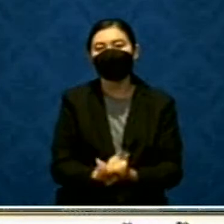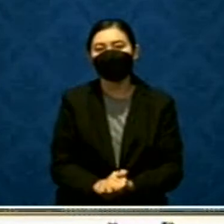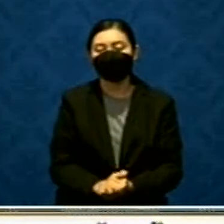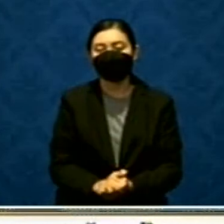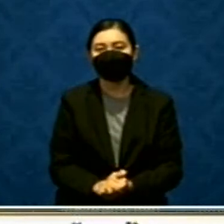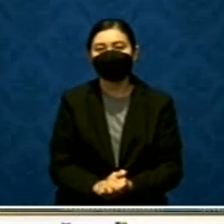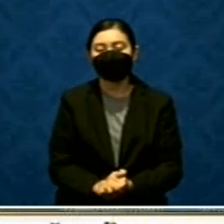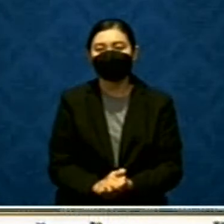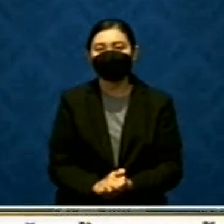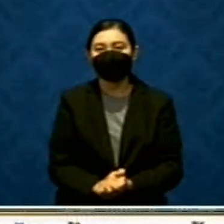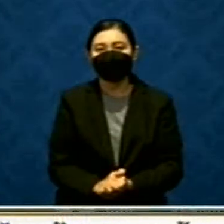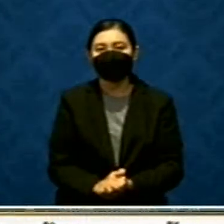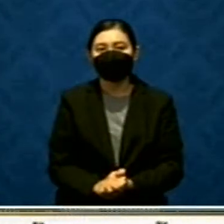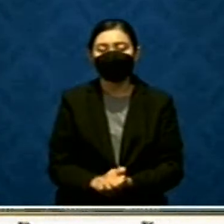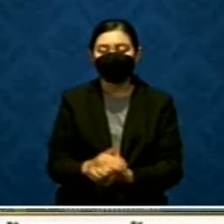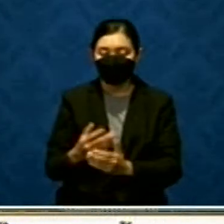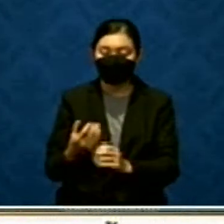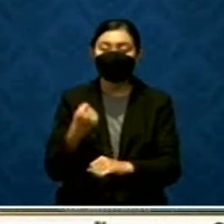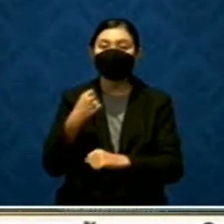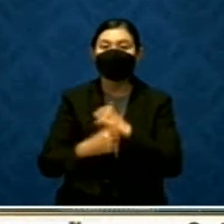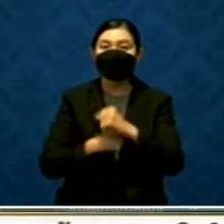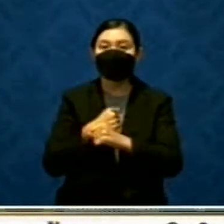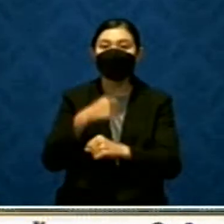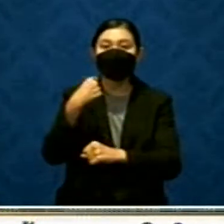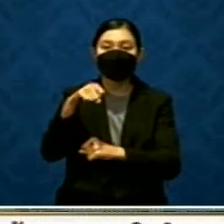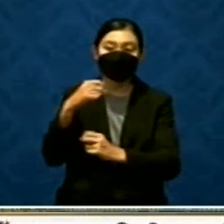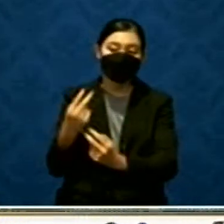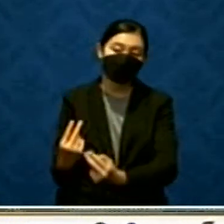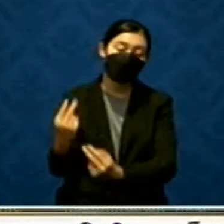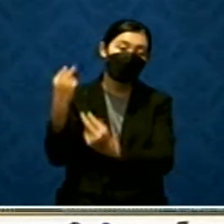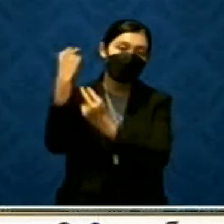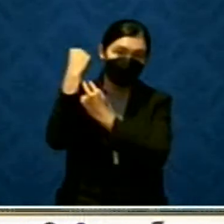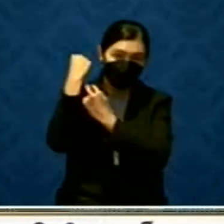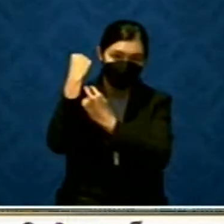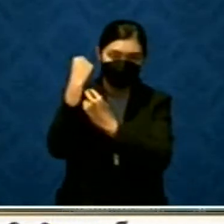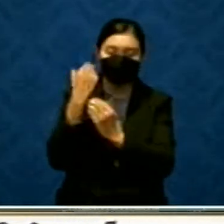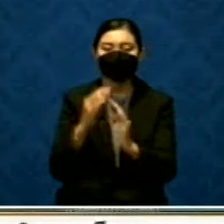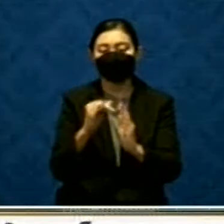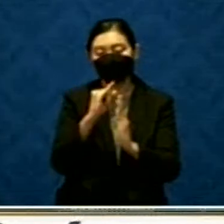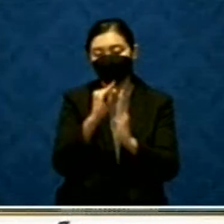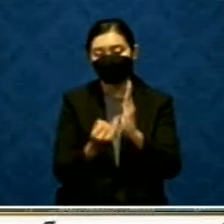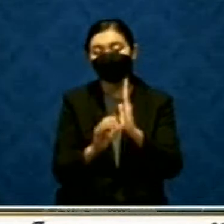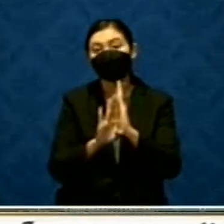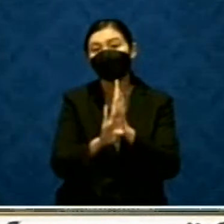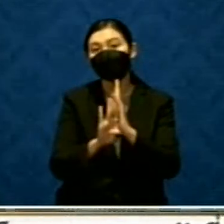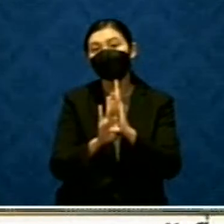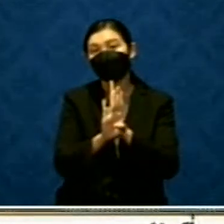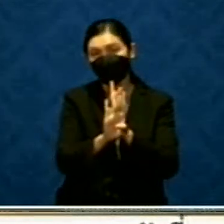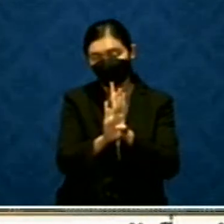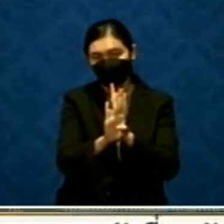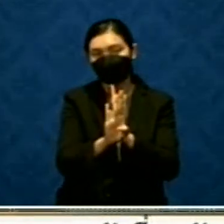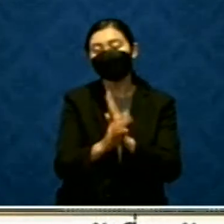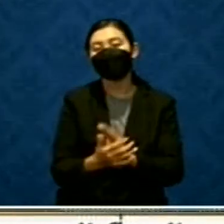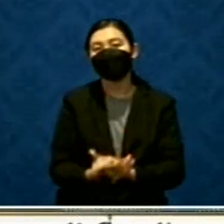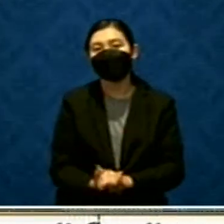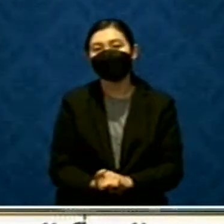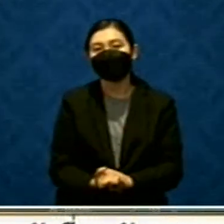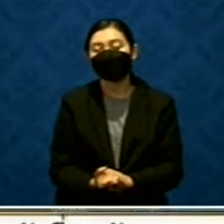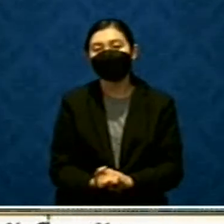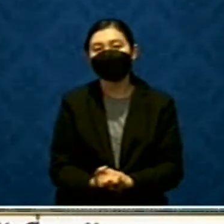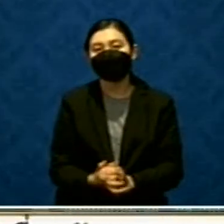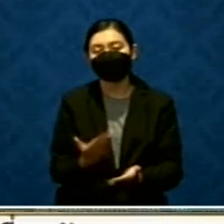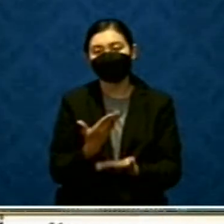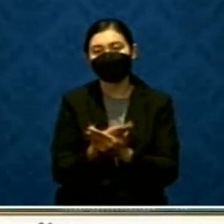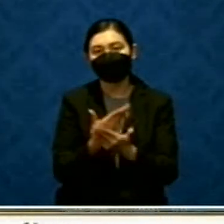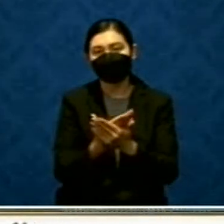ๆแล้วนะครับ10ปีที่ผ่านมาเนี่ยจังหวัดบุรีรัมย์เนี่ยนะครับมีงบของกรมทางหลวงและกรมทาง